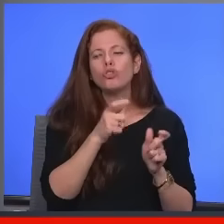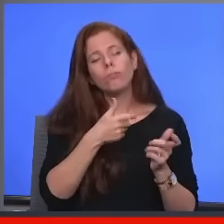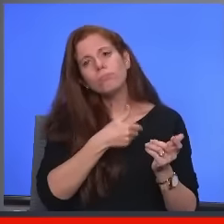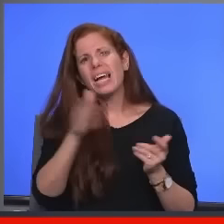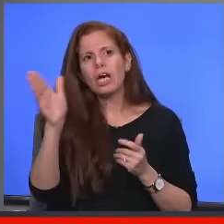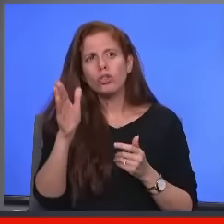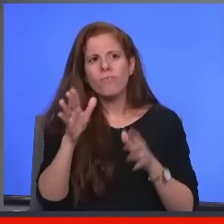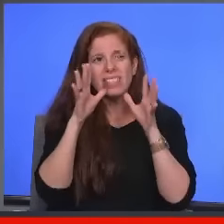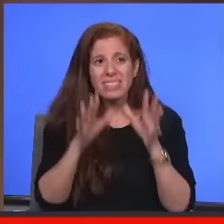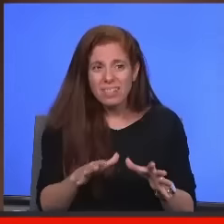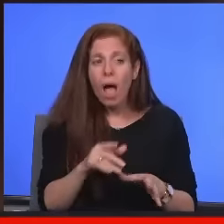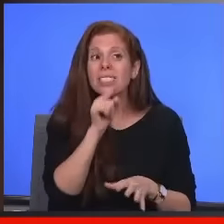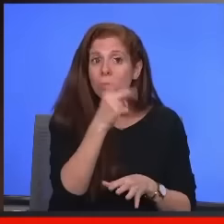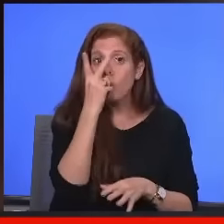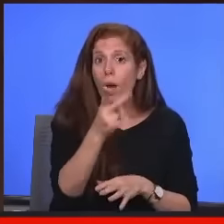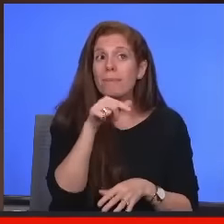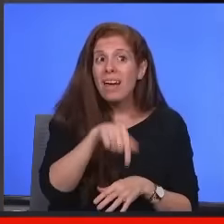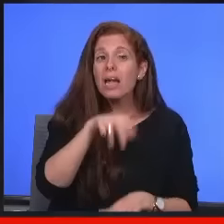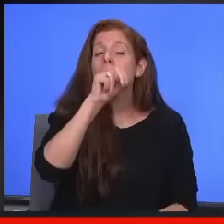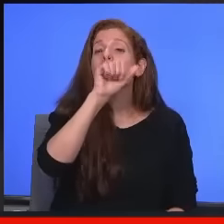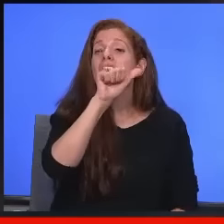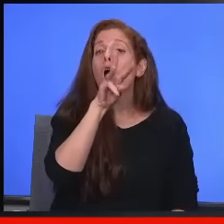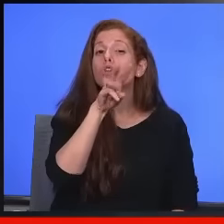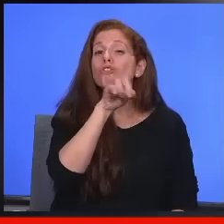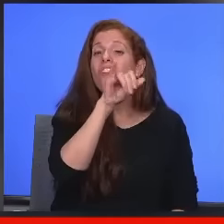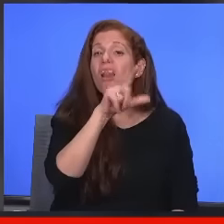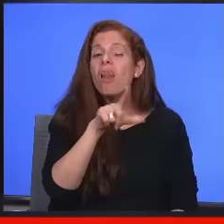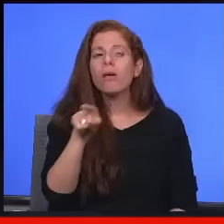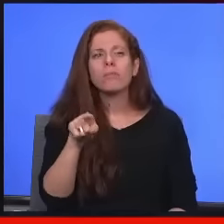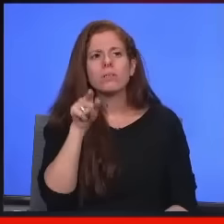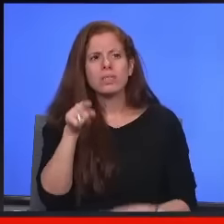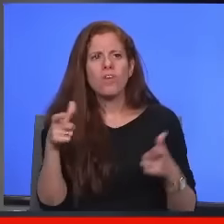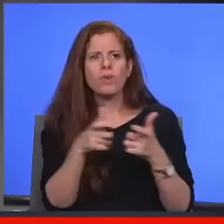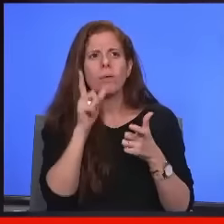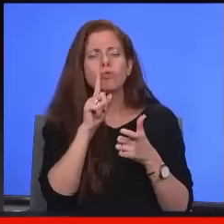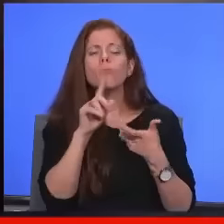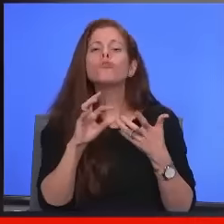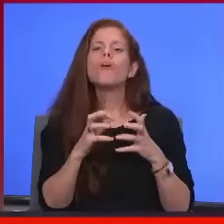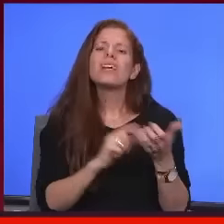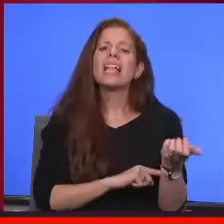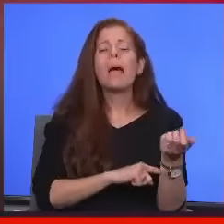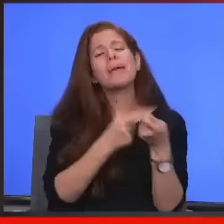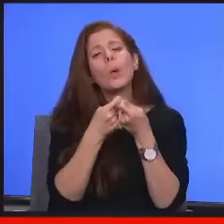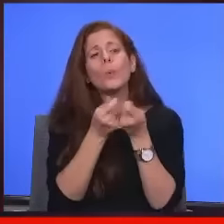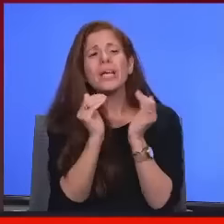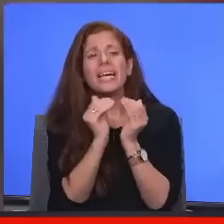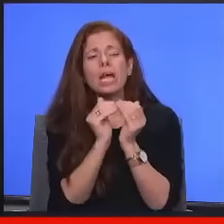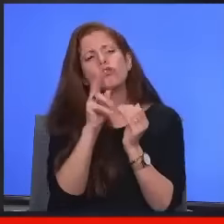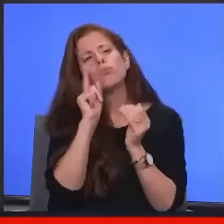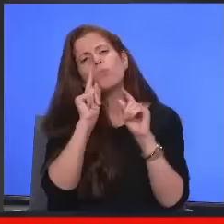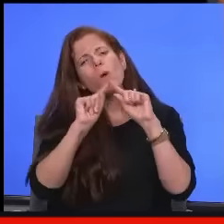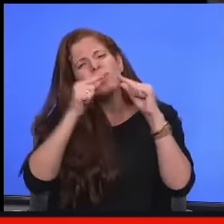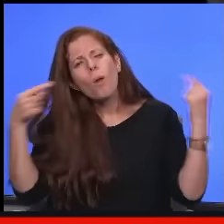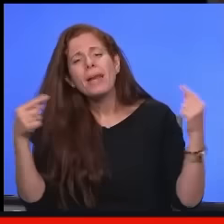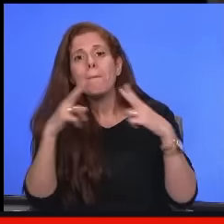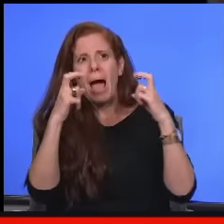racial hatred. This is what we're seeing here in Nashville. מדובר בקבוצה בשם שבט הדם, ארגון קטן שמופיע בשמות שונים בערים